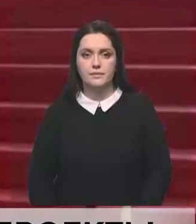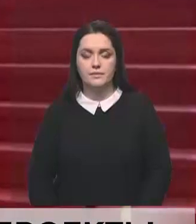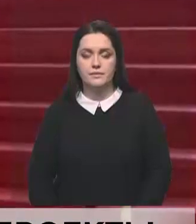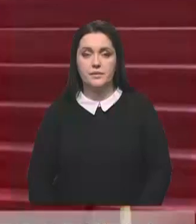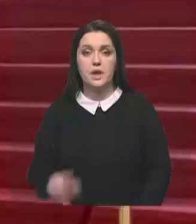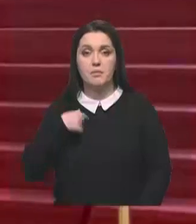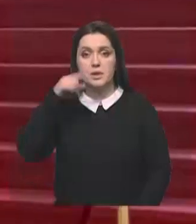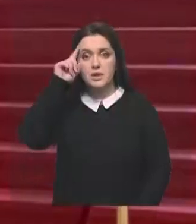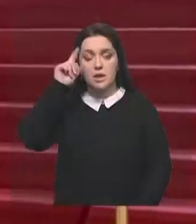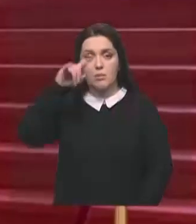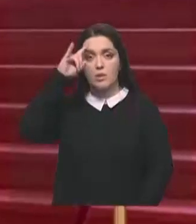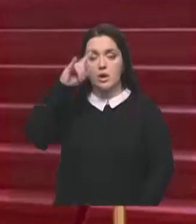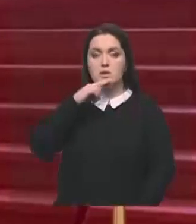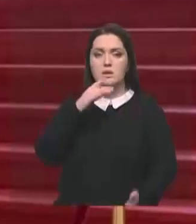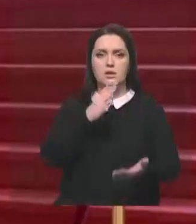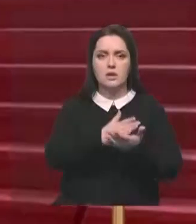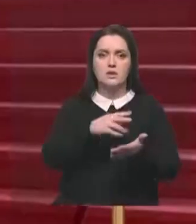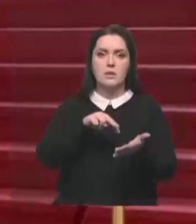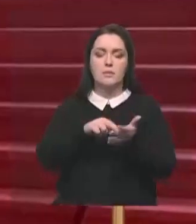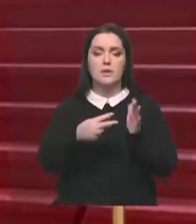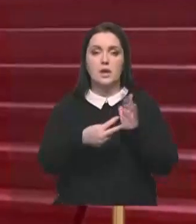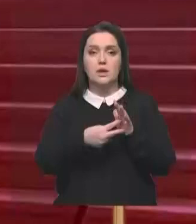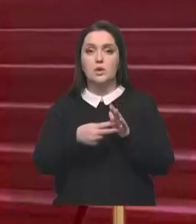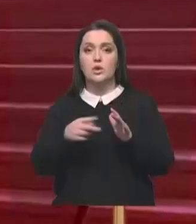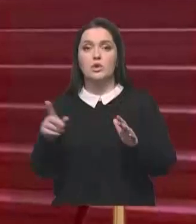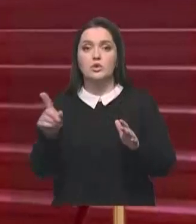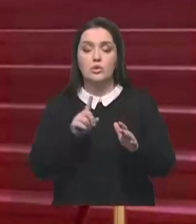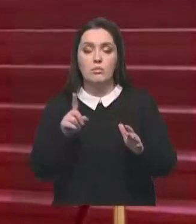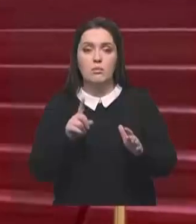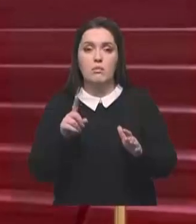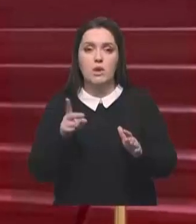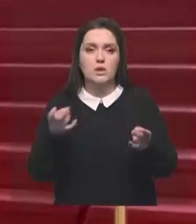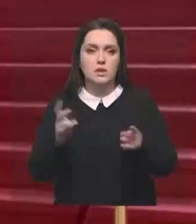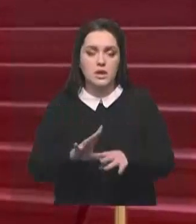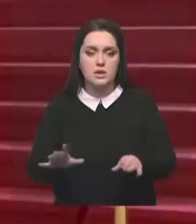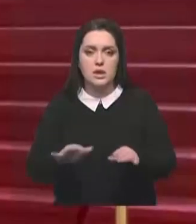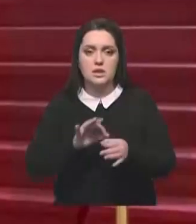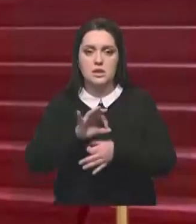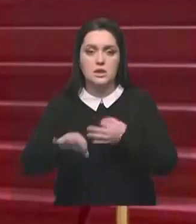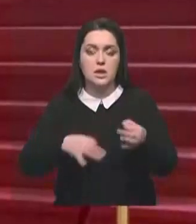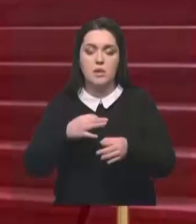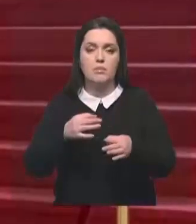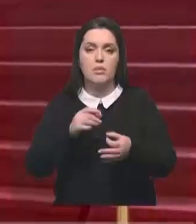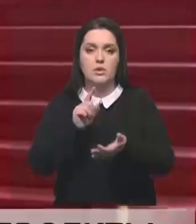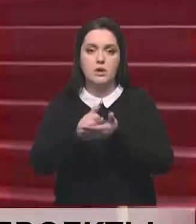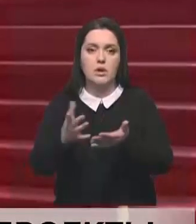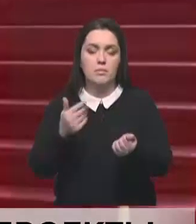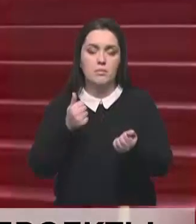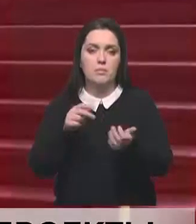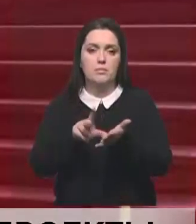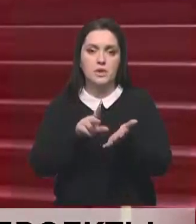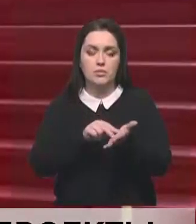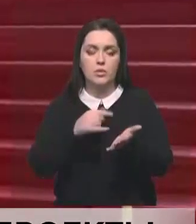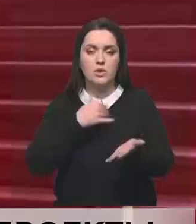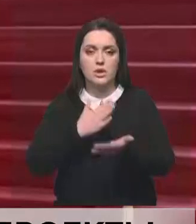Мы знаем, что у Казахстана есть амбициозный план по тому, чтобы в стране не осталось детских домов. Некоторые страны ЕС должны брать пример. И у нас есть